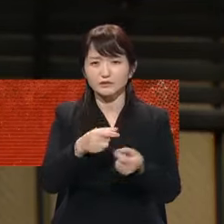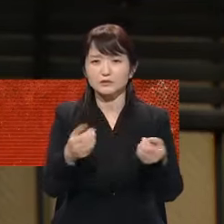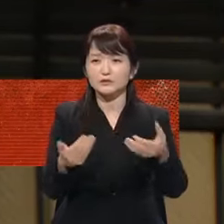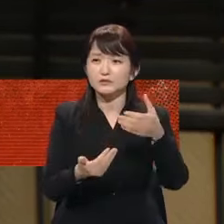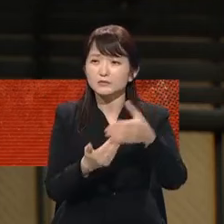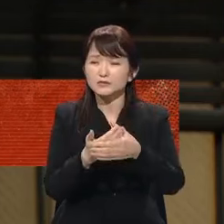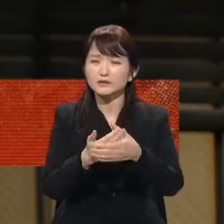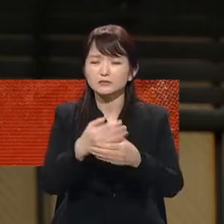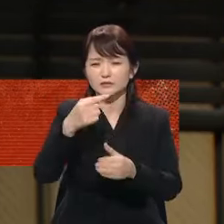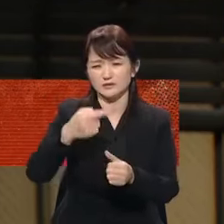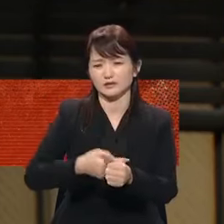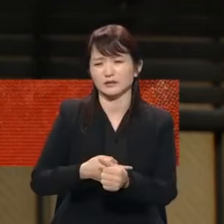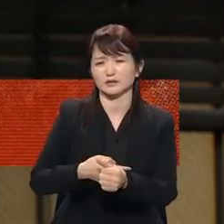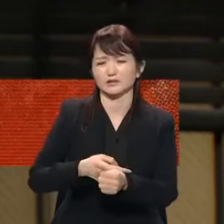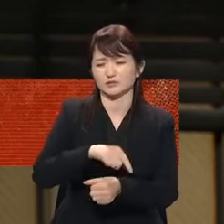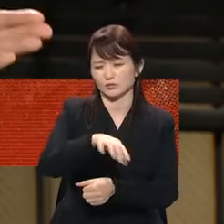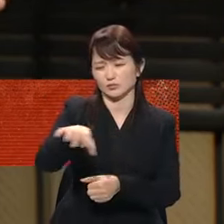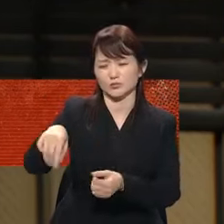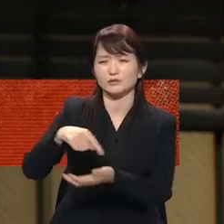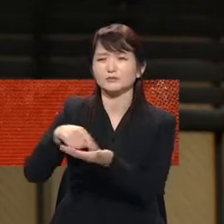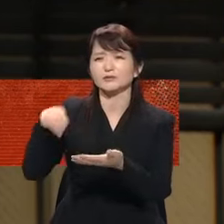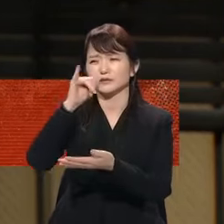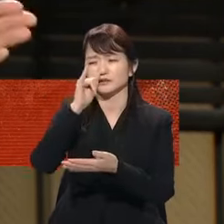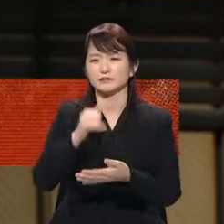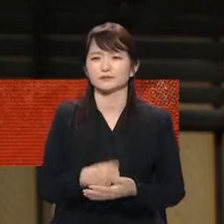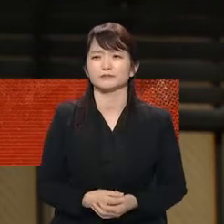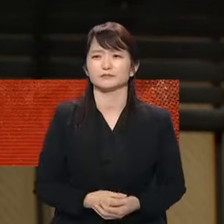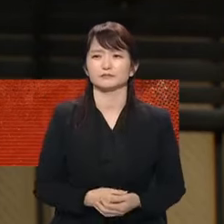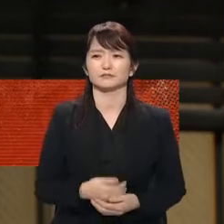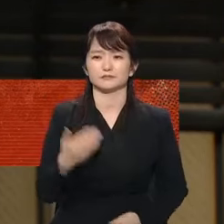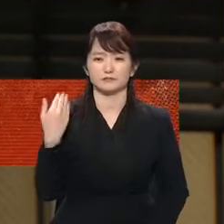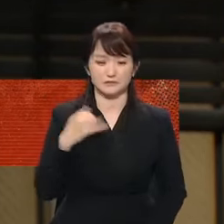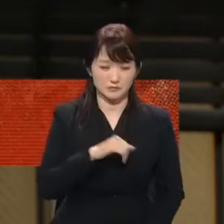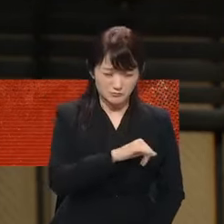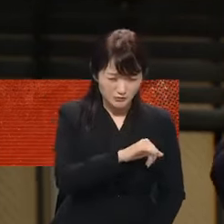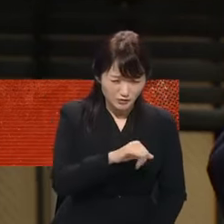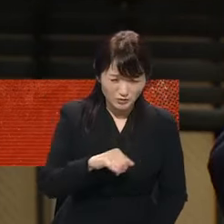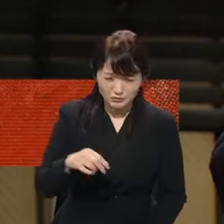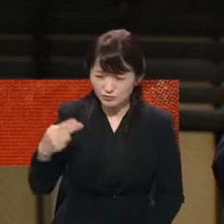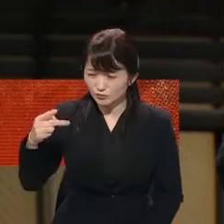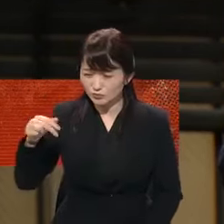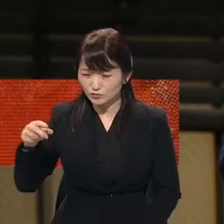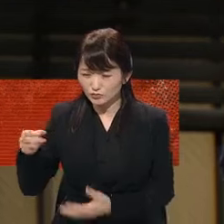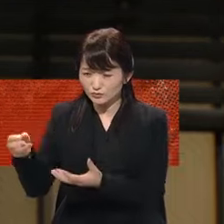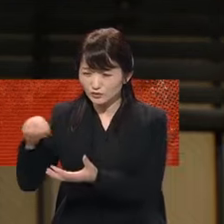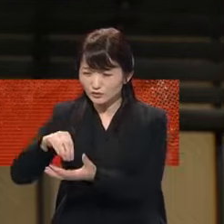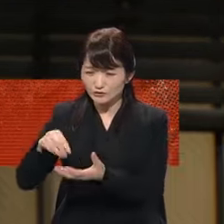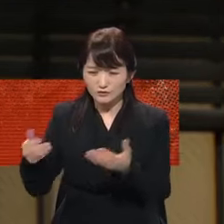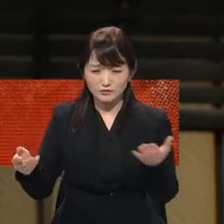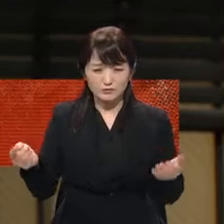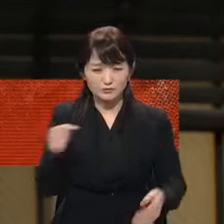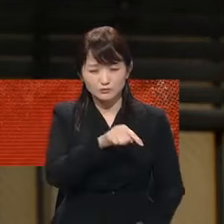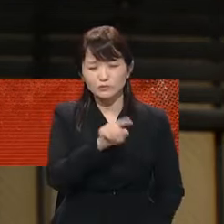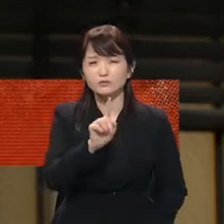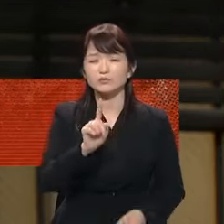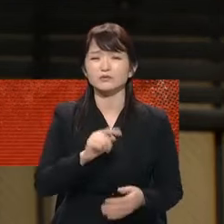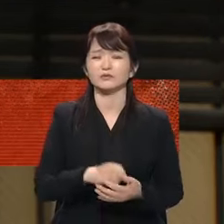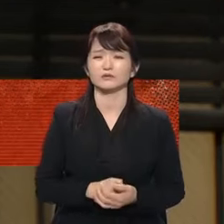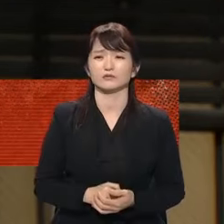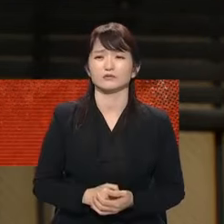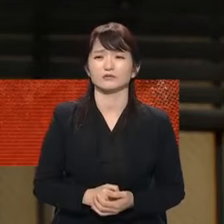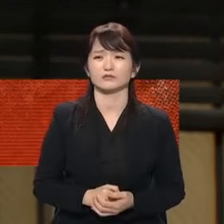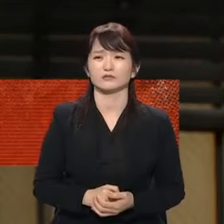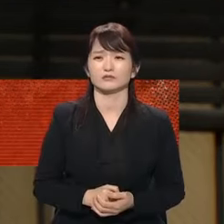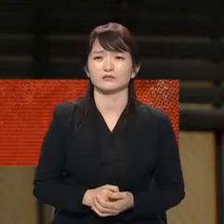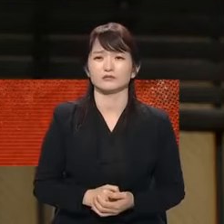또 피해를 입는 거거든요. 그리고 이 앞에 그 벌레도 그렇고 이것도 그렇고 둘 다 너무 커요. 이걸 모르게 조금만 주의를 하면